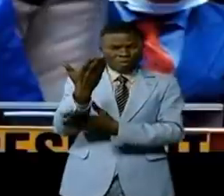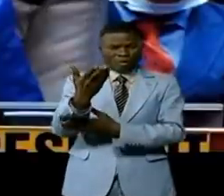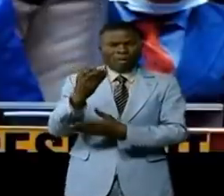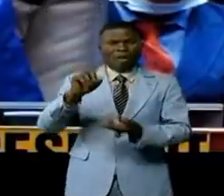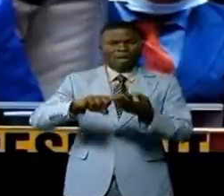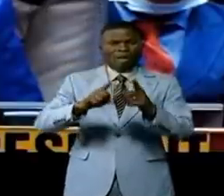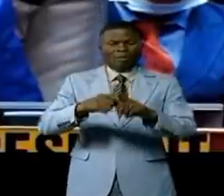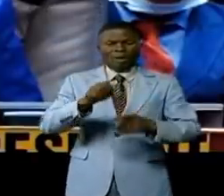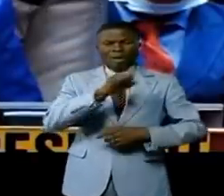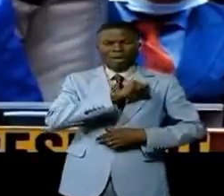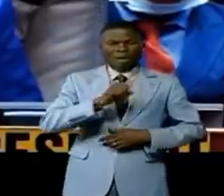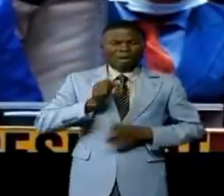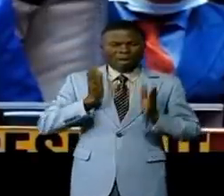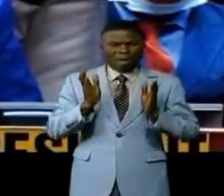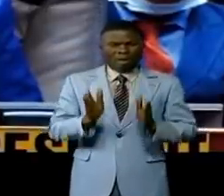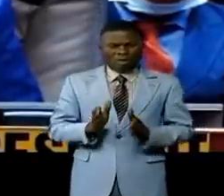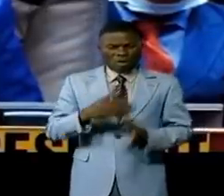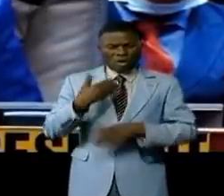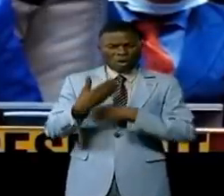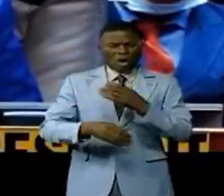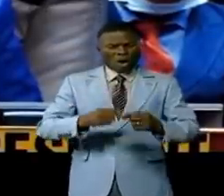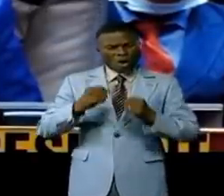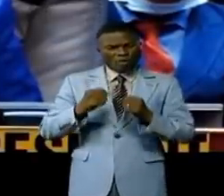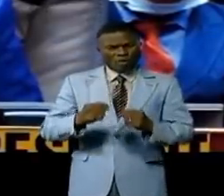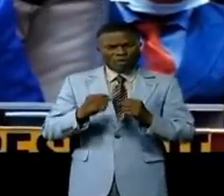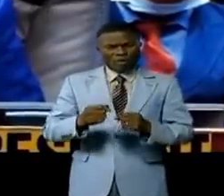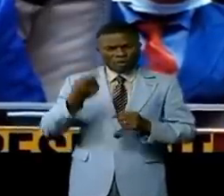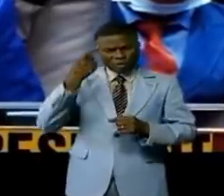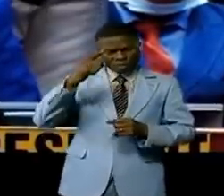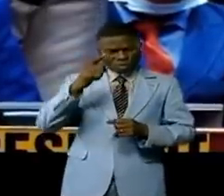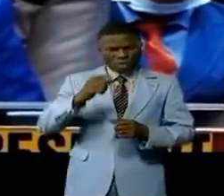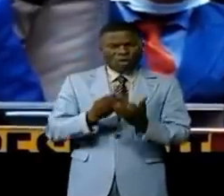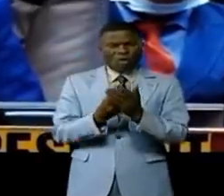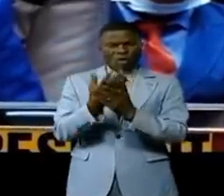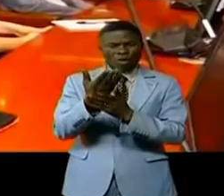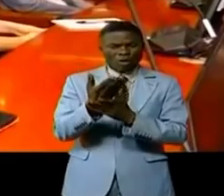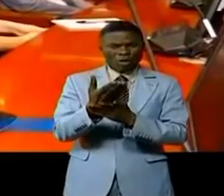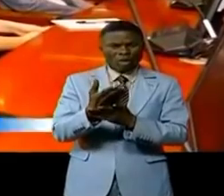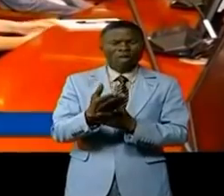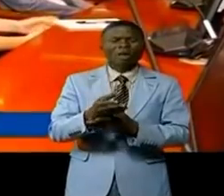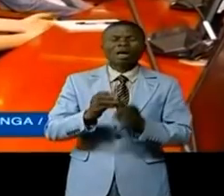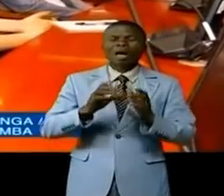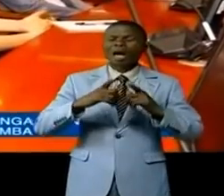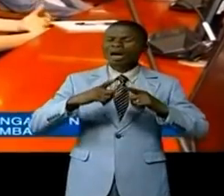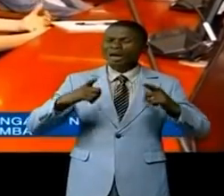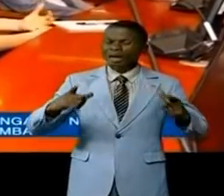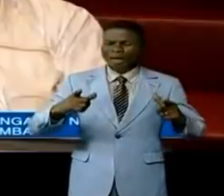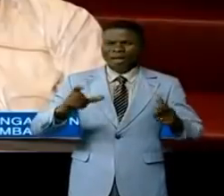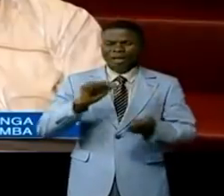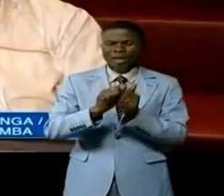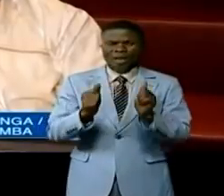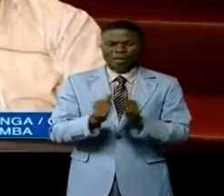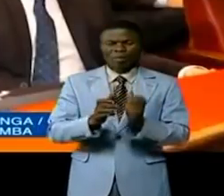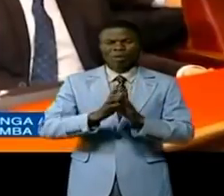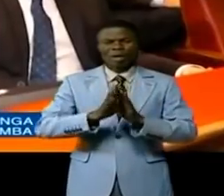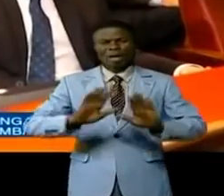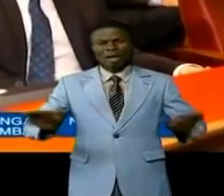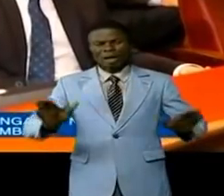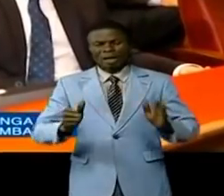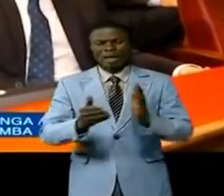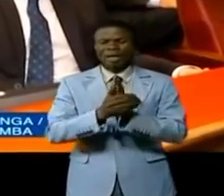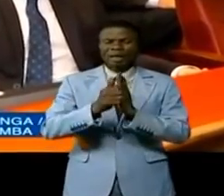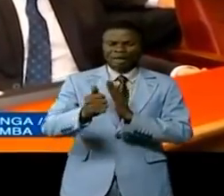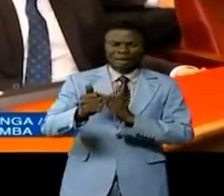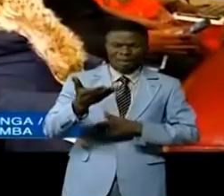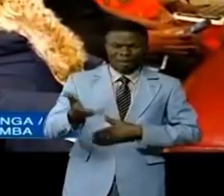collègues sénateurs à une mobilisation générale pour une production législative plus intense sur le plan qualitatif et